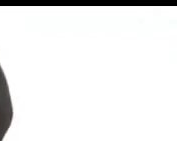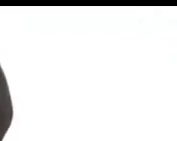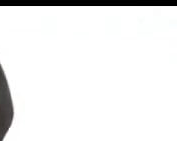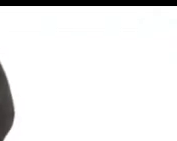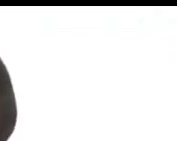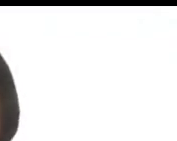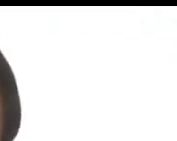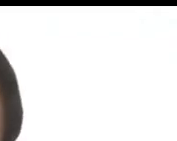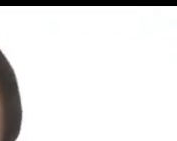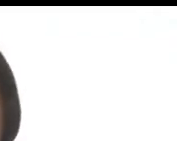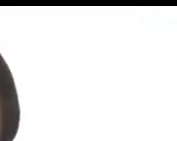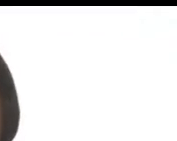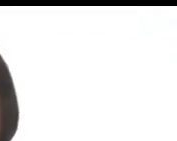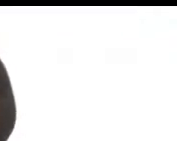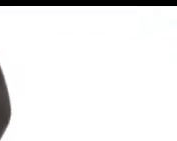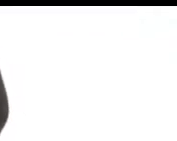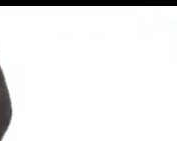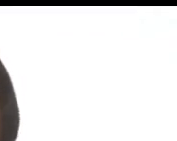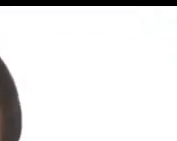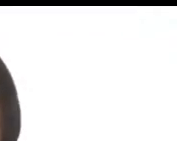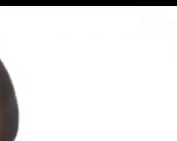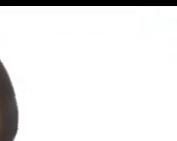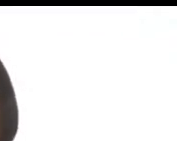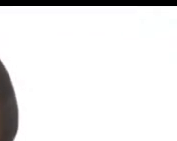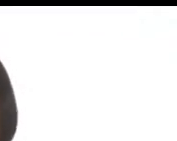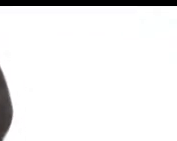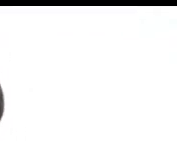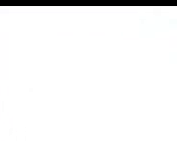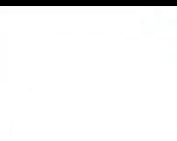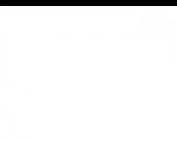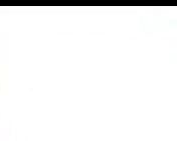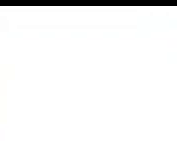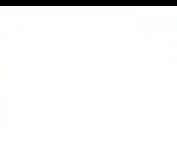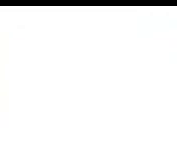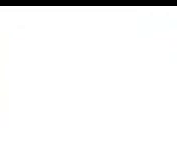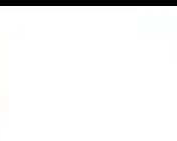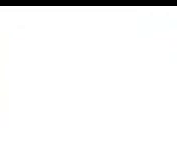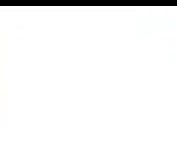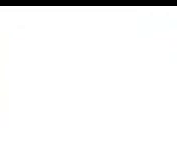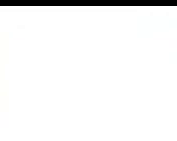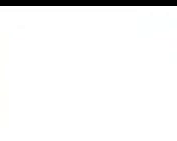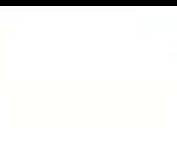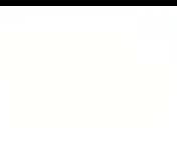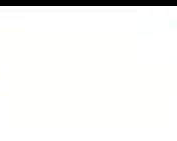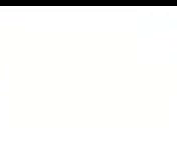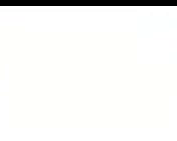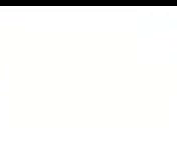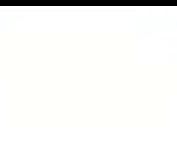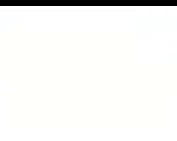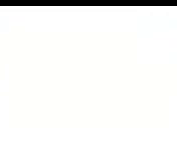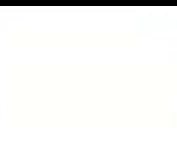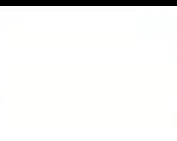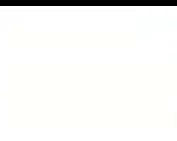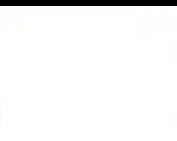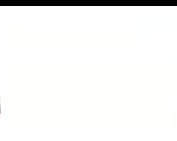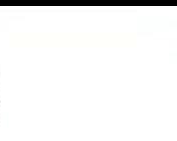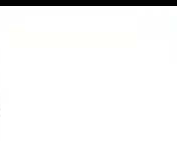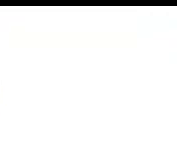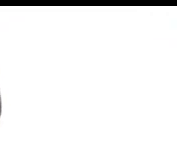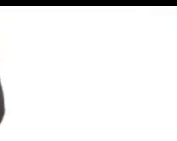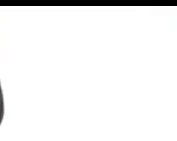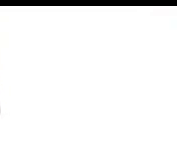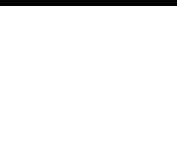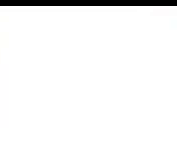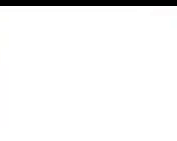yang kami terima mereka sedang membuat sebuah Perpres peta Jalan Indonesia Digital itu yang dibikin cukup